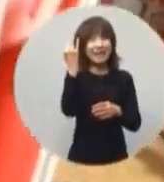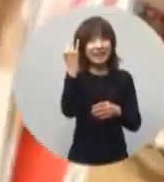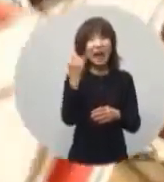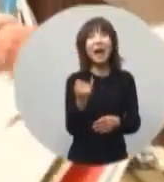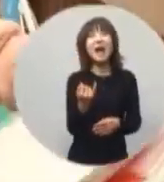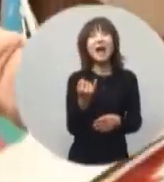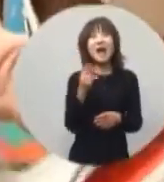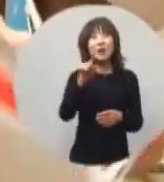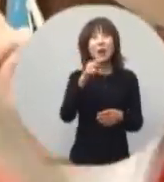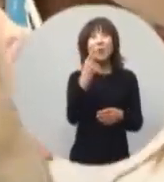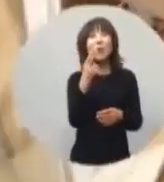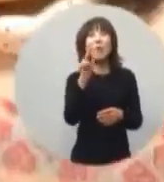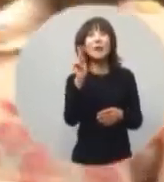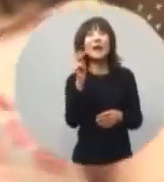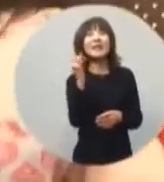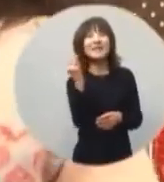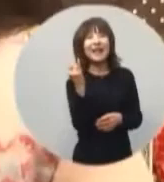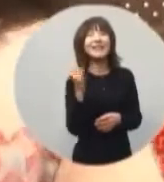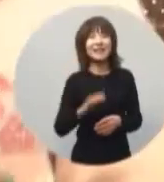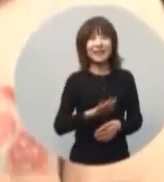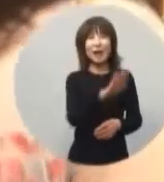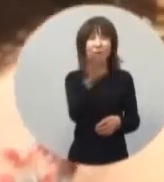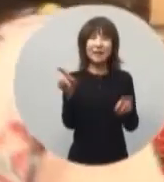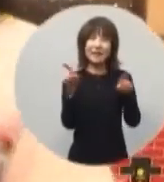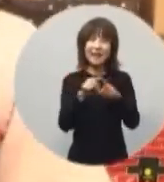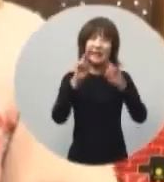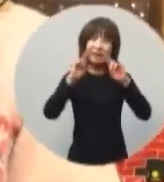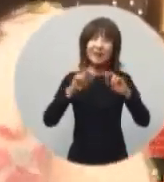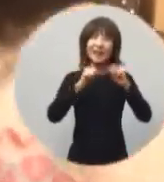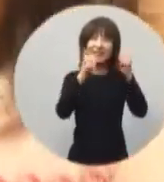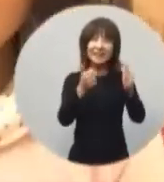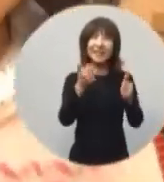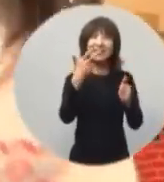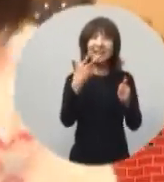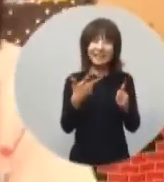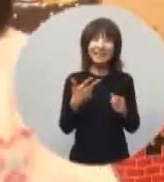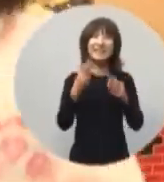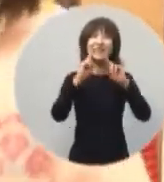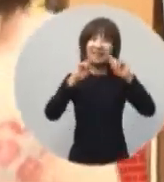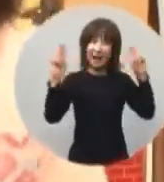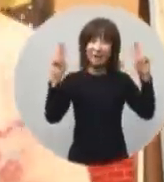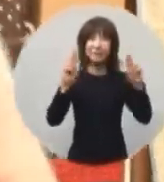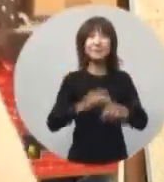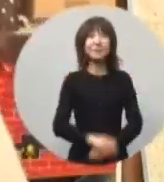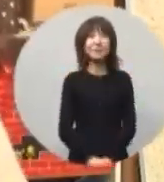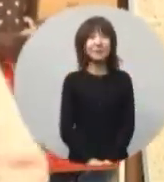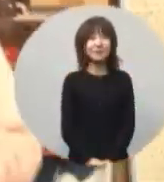のどかちゃんでした。 みんなで歌う茅ヶ崎歯科。